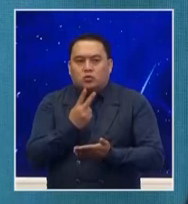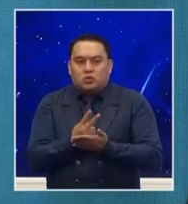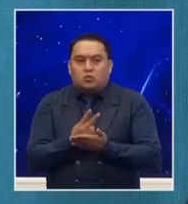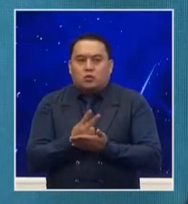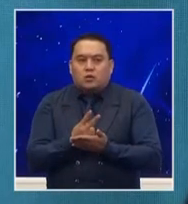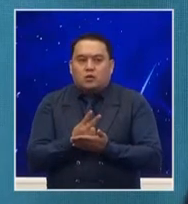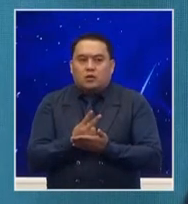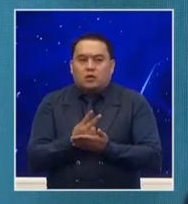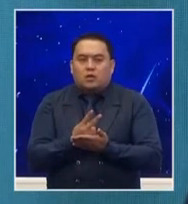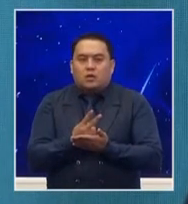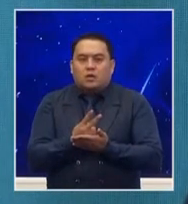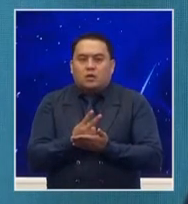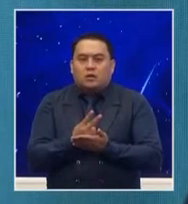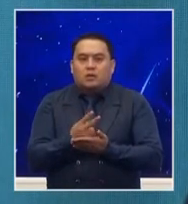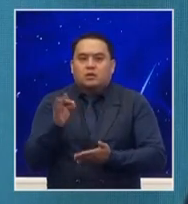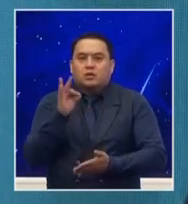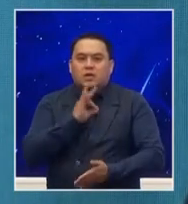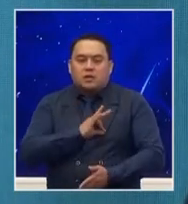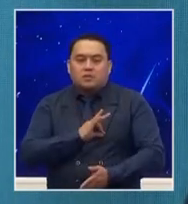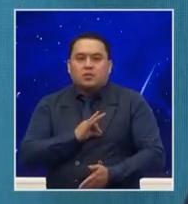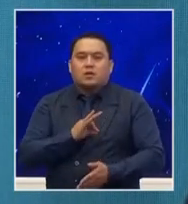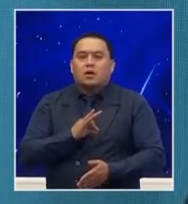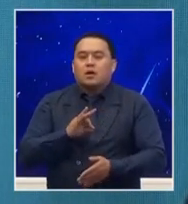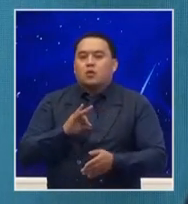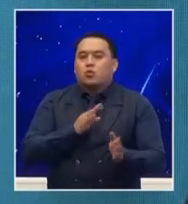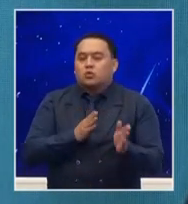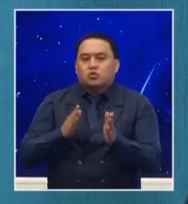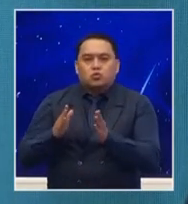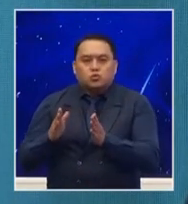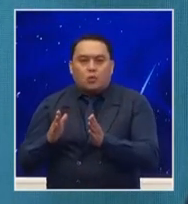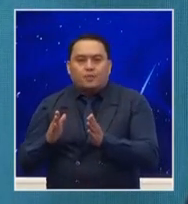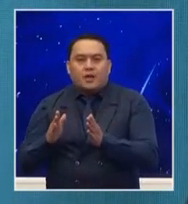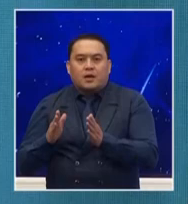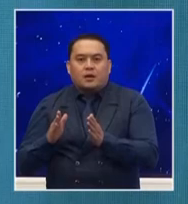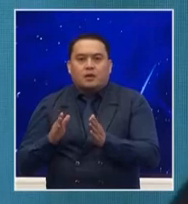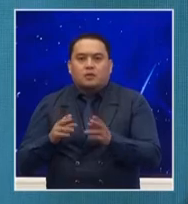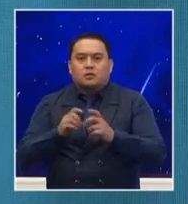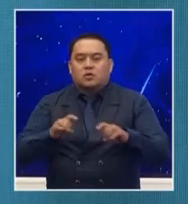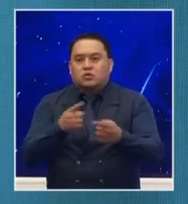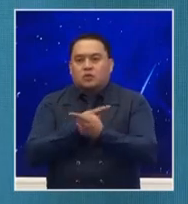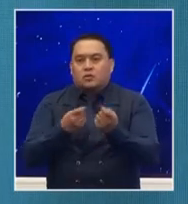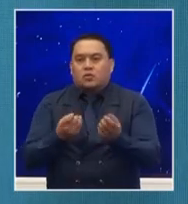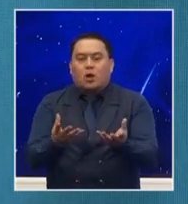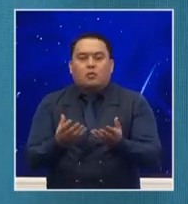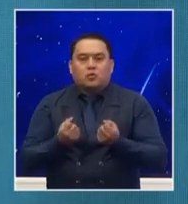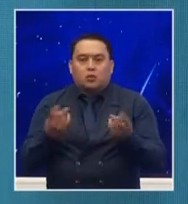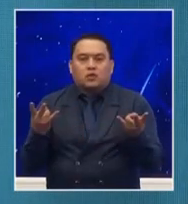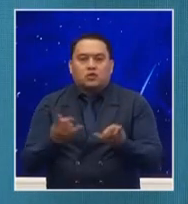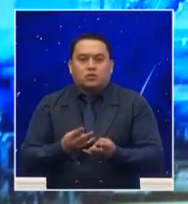жіберген міндеттерді тиімді іске асыруды қамтамасыз ету үшін барлық өңірлер әкімдері нақты шараларды қабылдауы қажет.